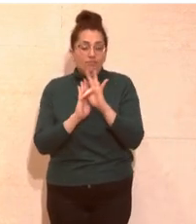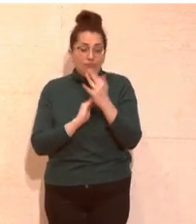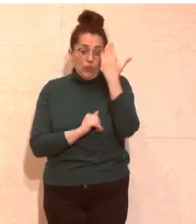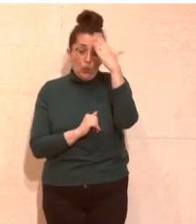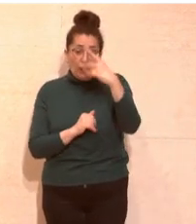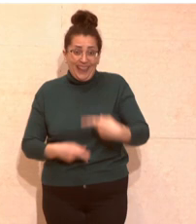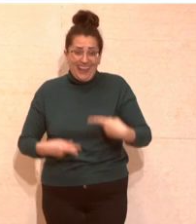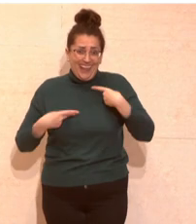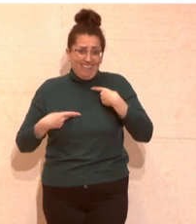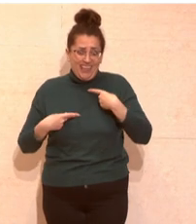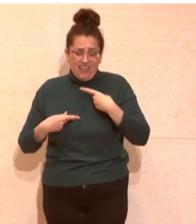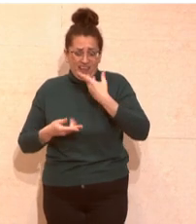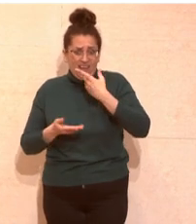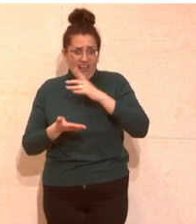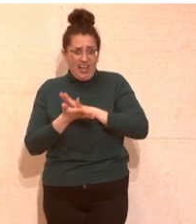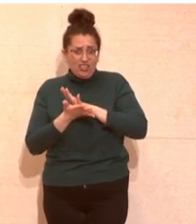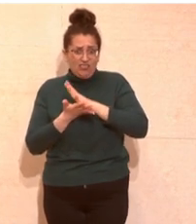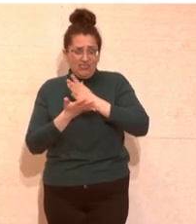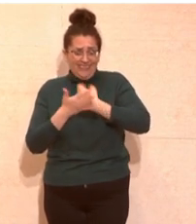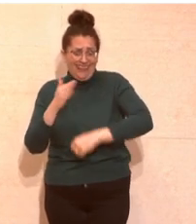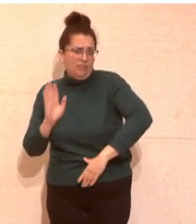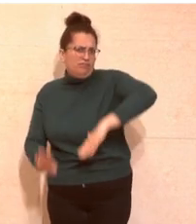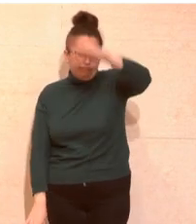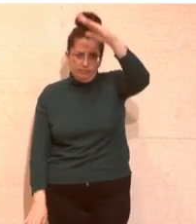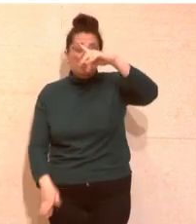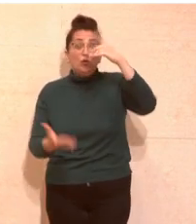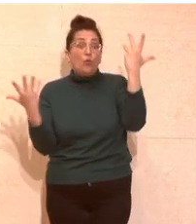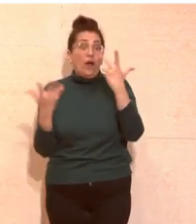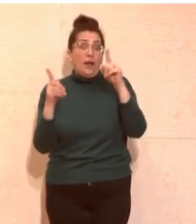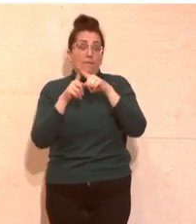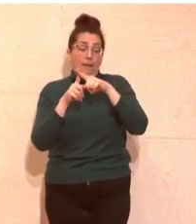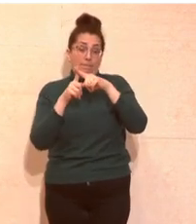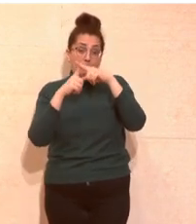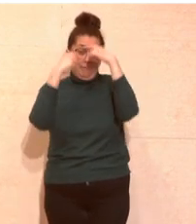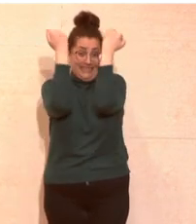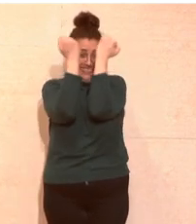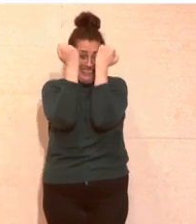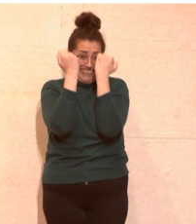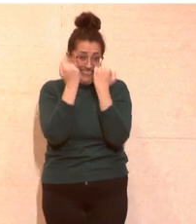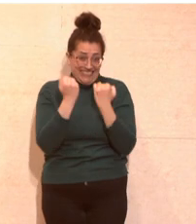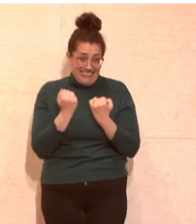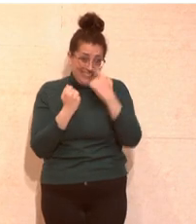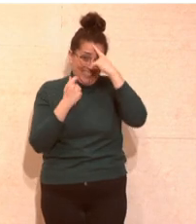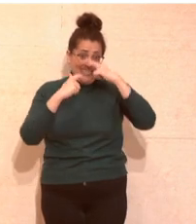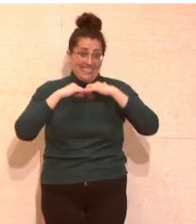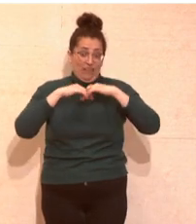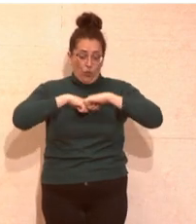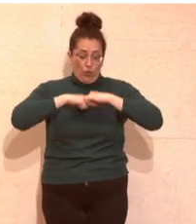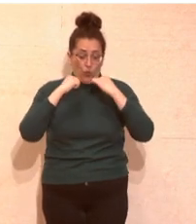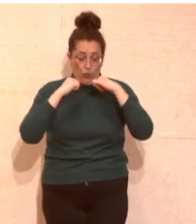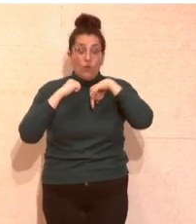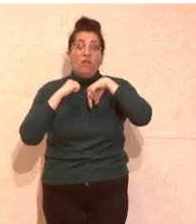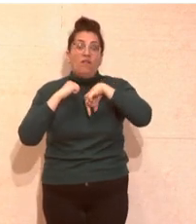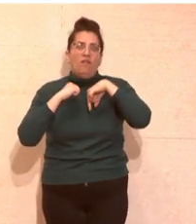au long de la vie, ça va être une fonction de nettoyage, c'est-à-dire qu'on va vraiment laver les neurones au cours de ce stade, et ce qui est probablement très